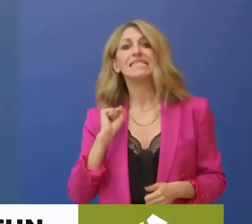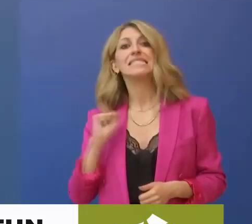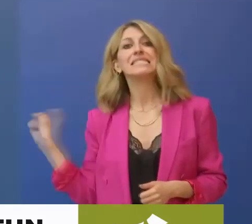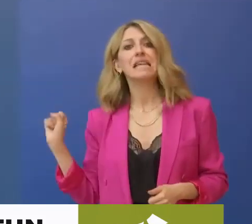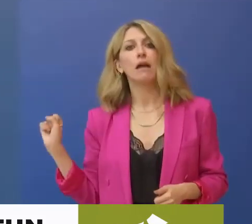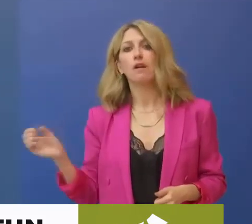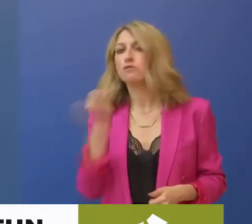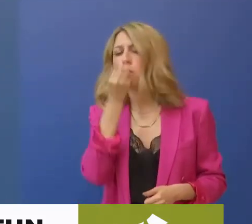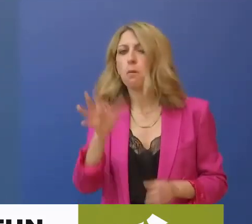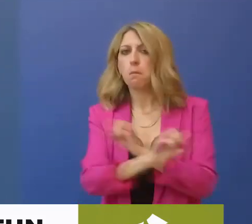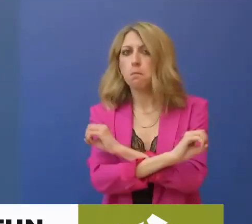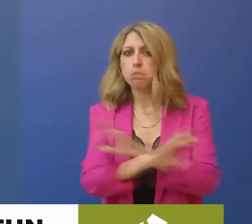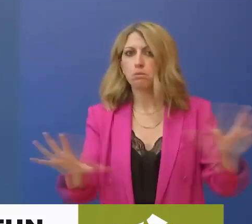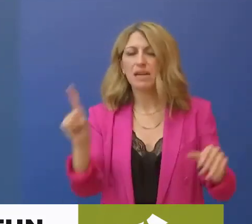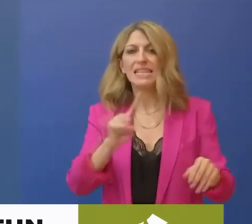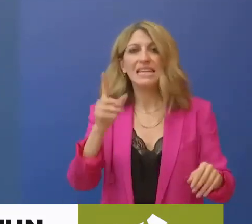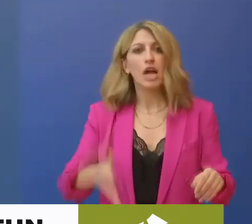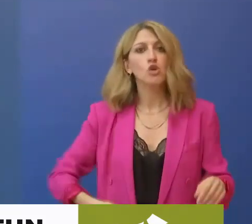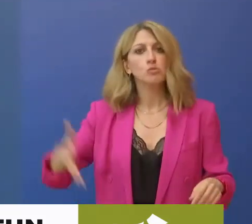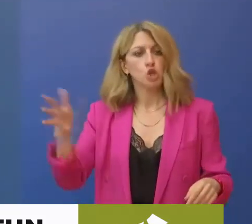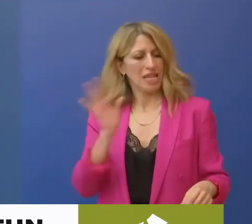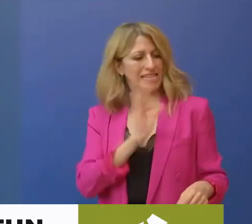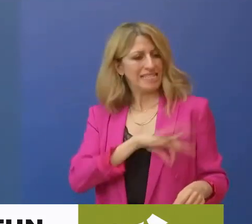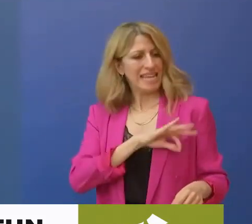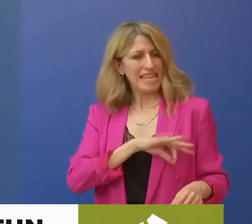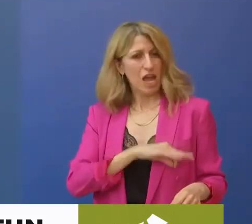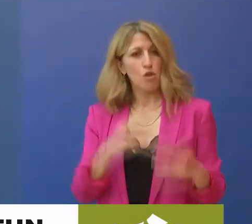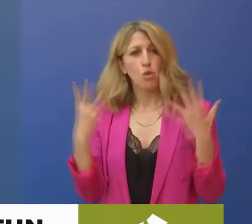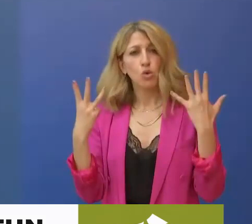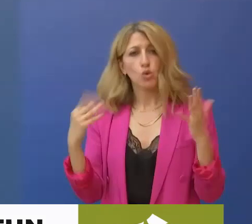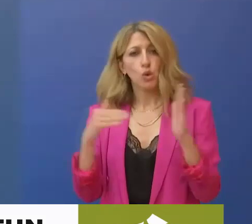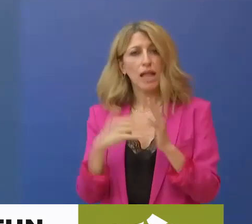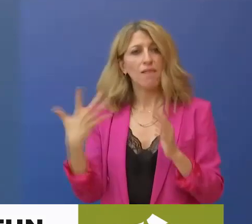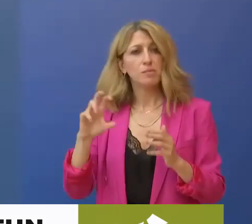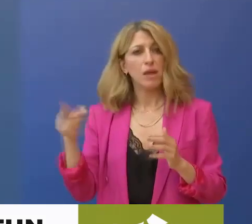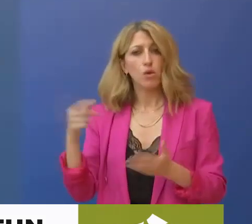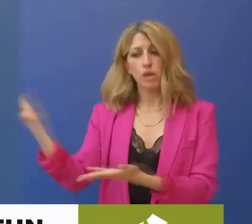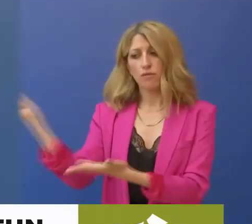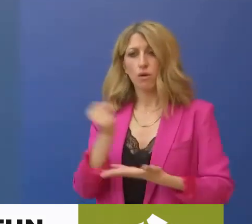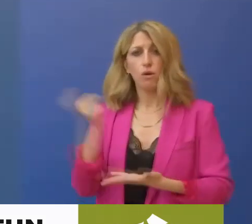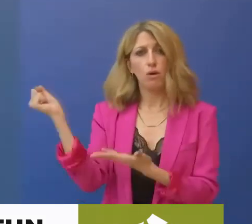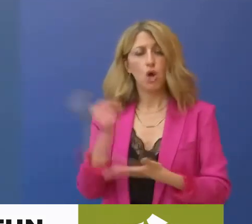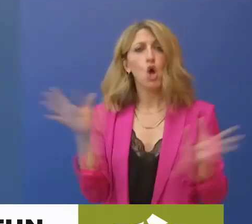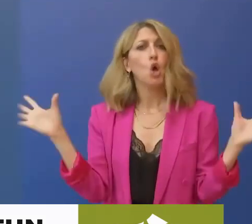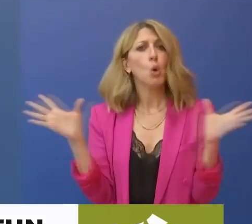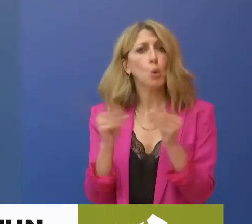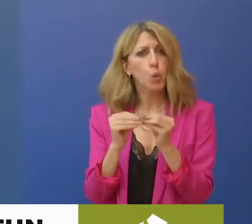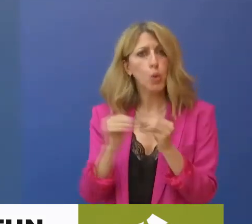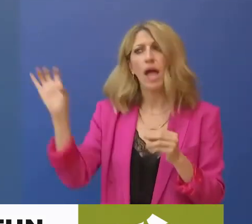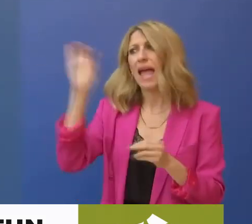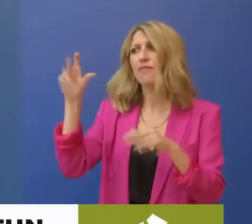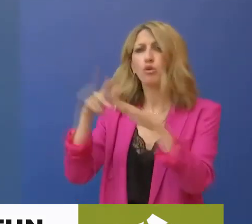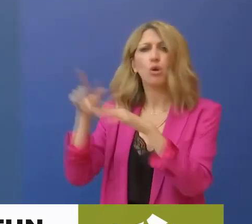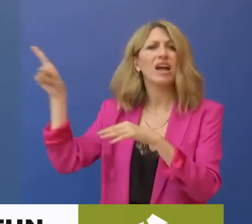Μητσοτάκης ετήθηκε αγροτικών επιδοτήσεων ύψους 8.500 ευρώ για το 20 και το 21 από ευρωπαϊκά ταμεία. Ποια είναι η λογική μιας τέτοιας απόφασης